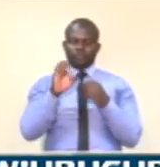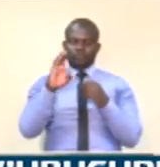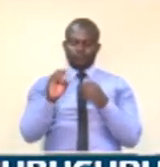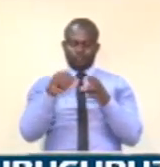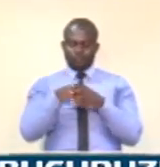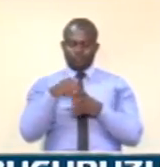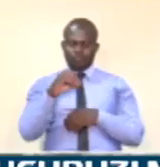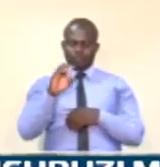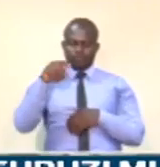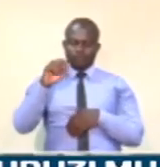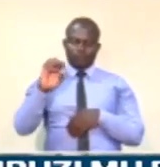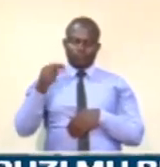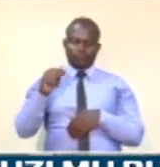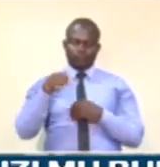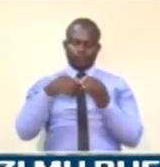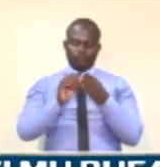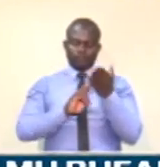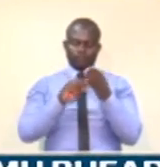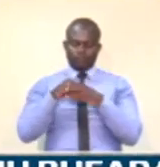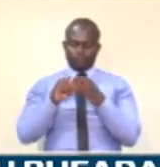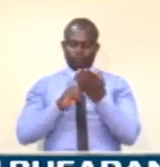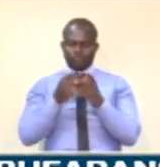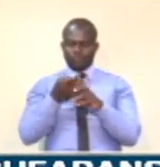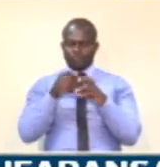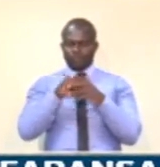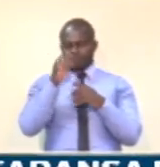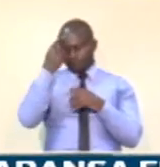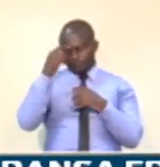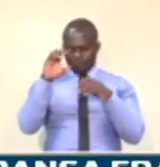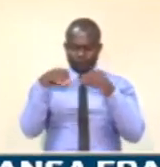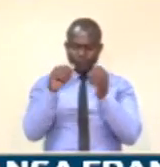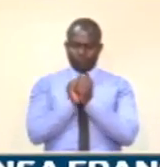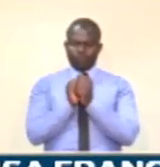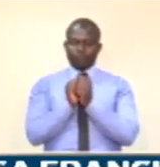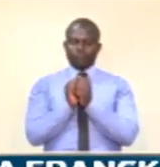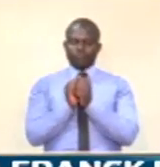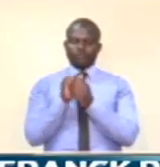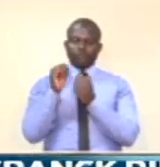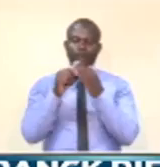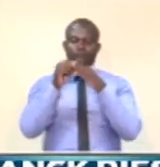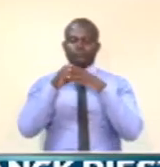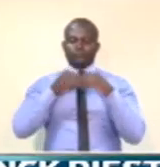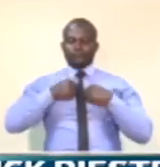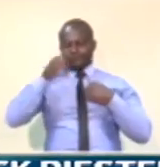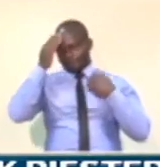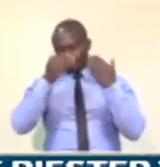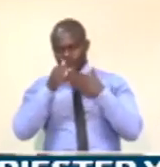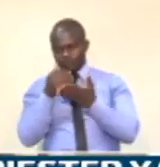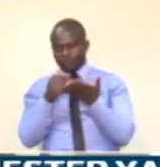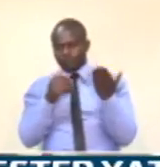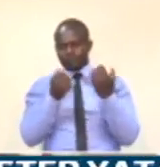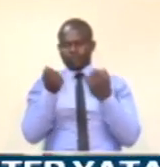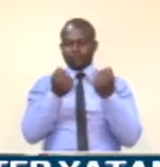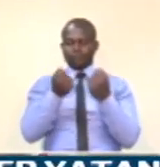umuryango wa CPG niyo yifashwe kuvana aya mahembe y'inzovu muri Repubulika Iharanira Demokarasi ya Congo akagezwa mu Rwanda bitewe nuko ari